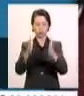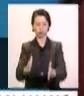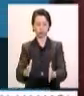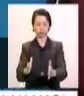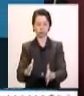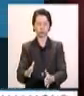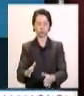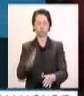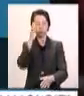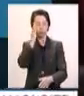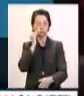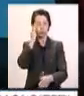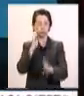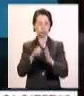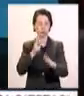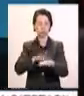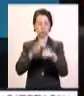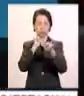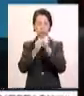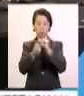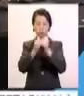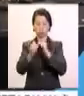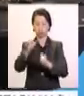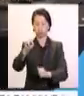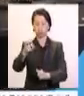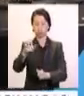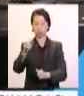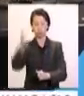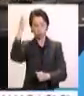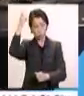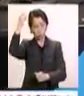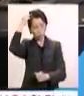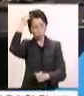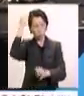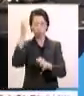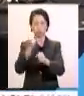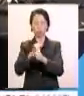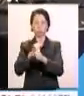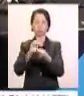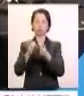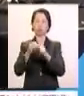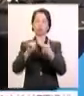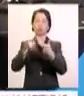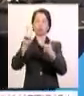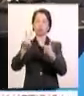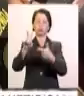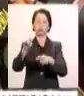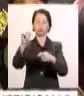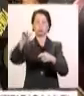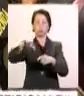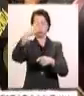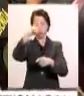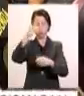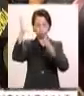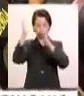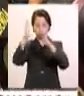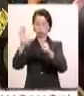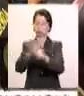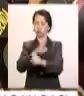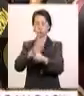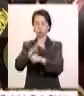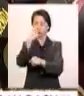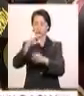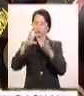Huang. Pengalaman ketika sukan SEA 2009 di Laos dengan Vietnam sekadar meraih perak apabila tunduk 0-1 kepada Malaysia sudah cukup